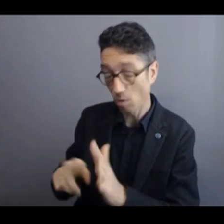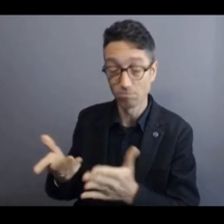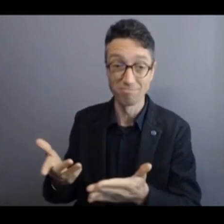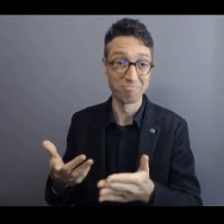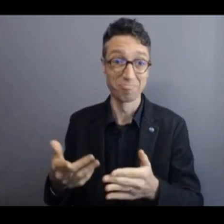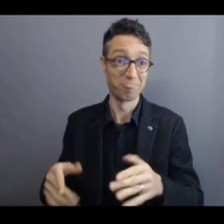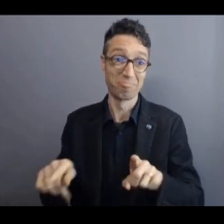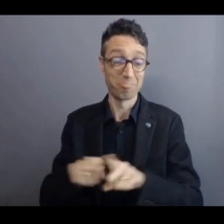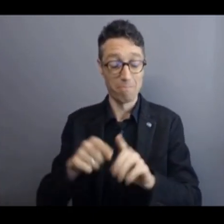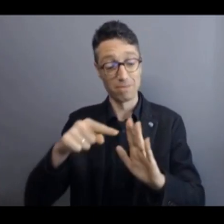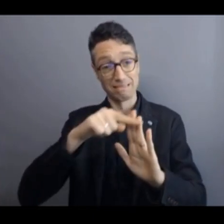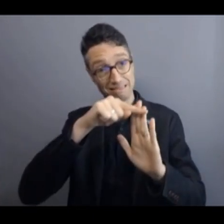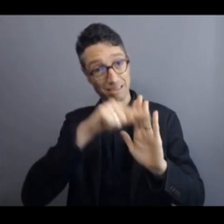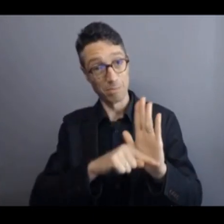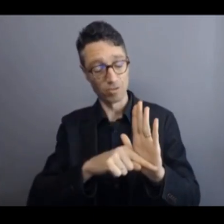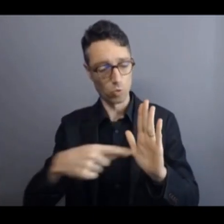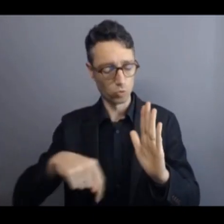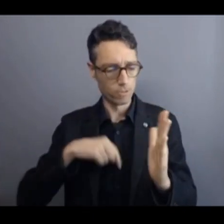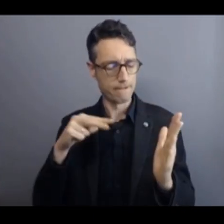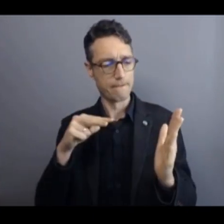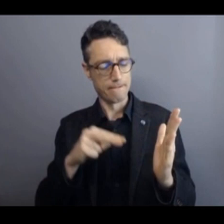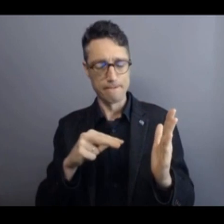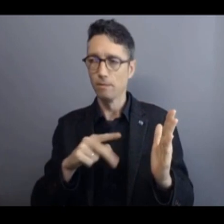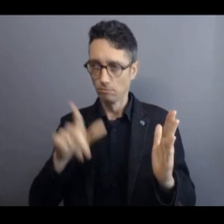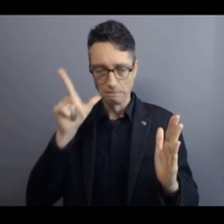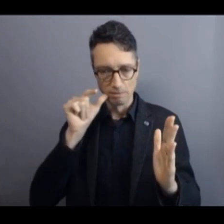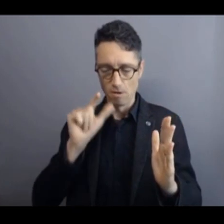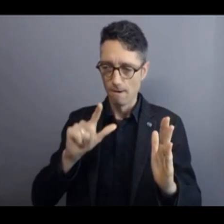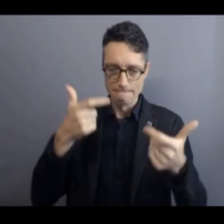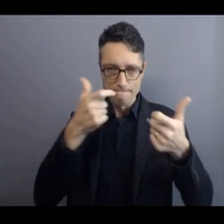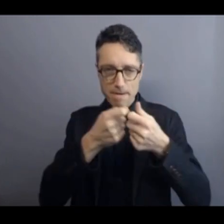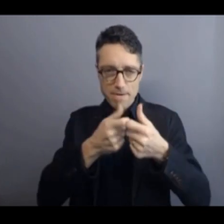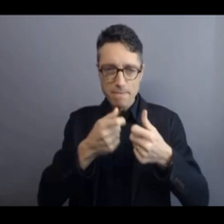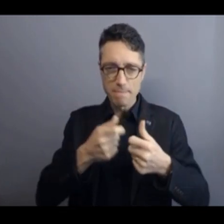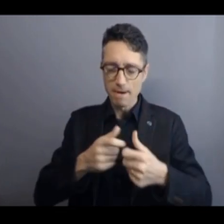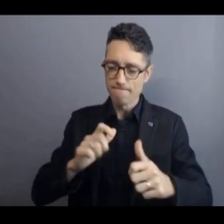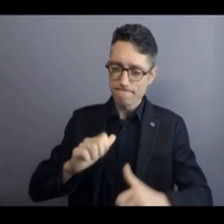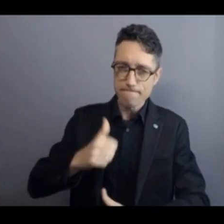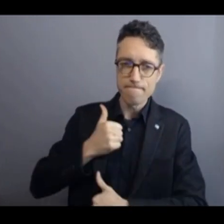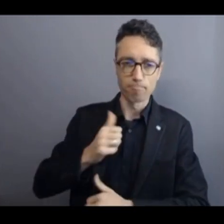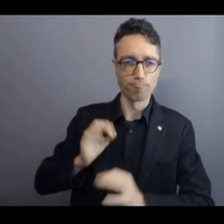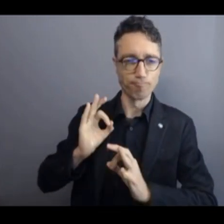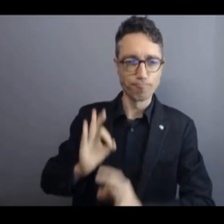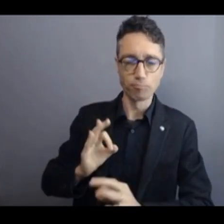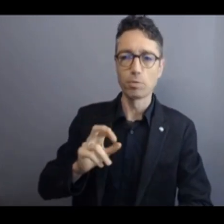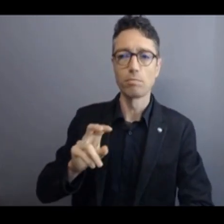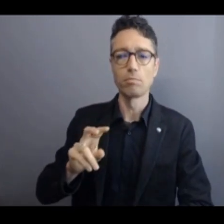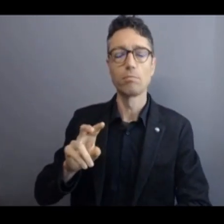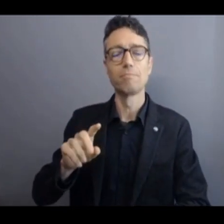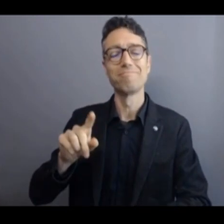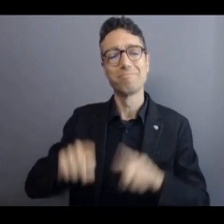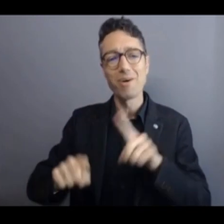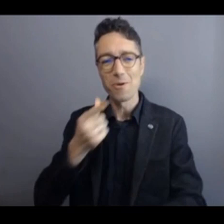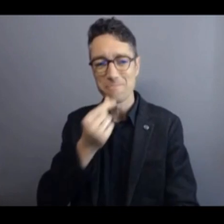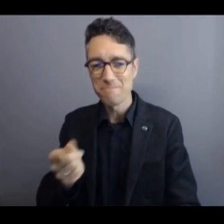sur lequel on est en conformité, ou on essaye de l'être. Après, c'est complexe, complexe quand, parce qu'on a la